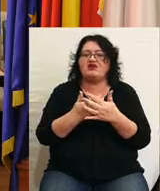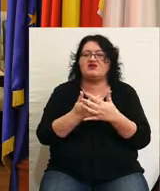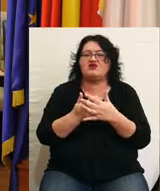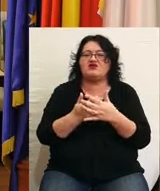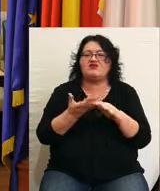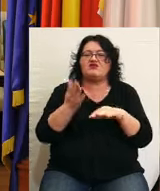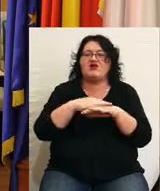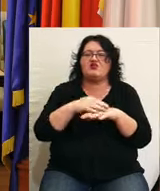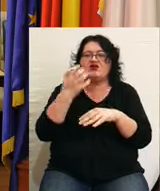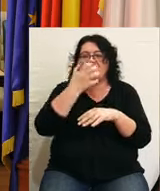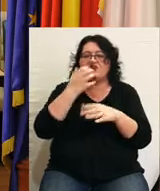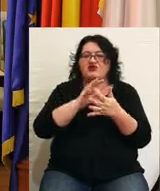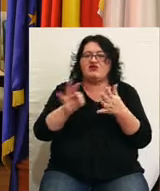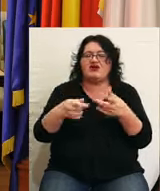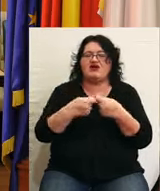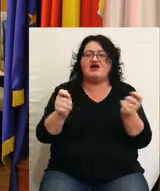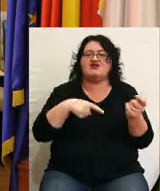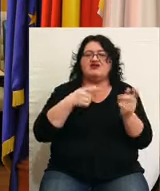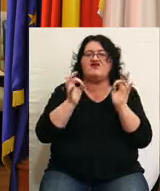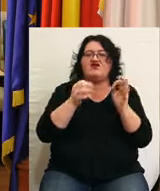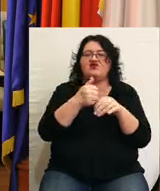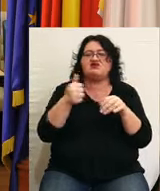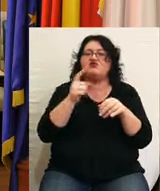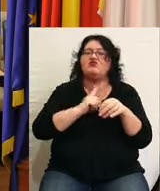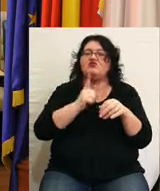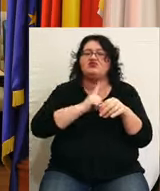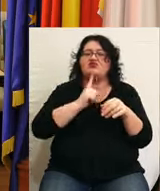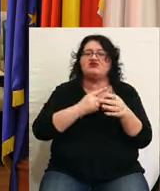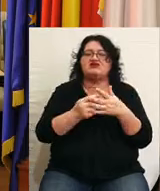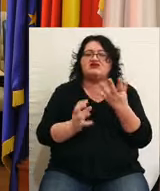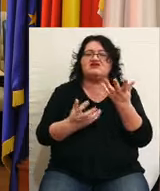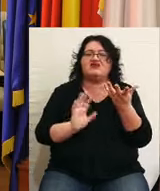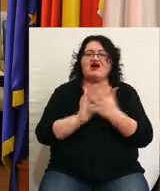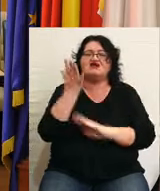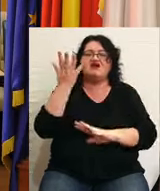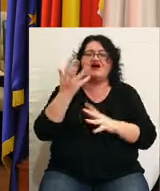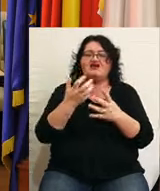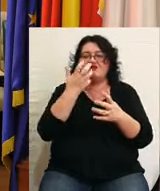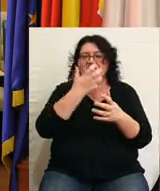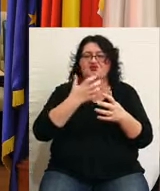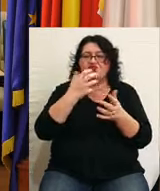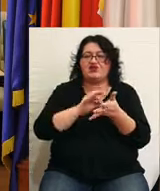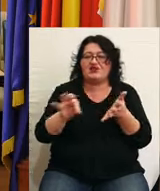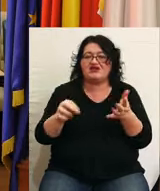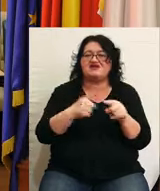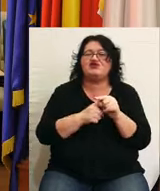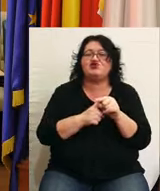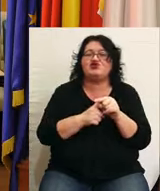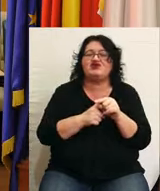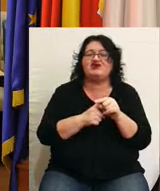preponderent pe cărbune. Acolo gazul este folosit doar ca să ardă cărbunele. Și...